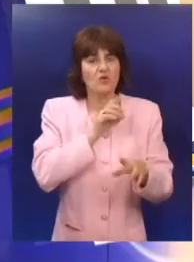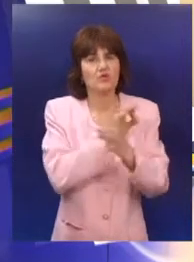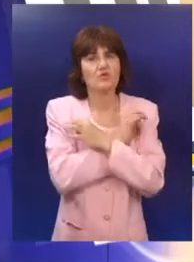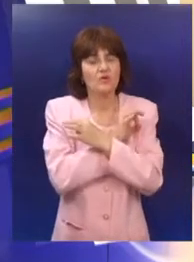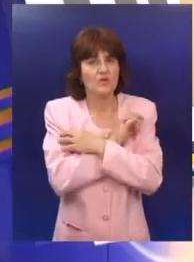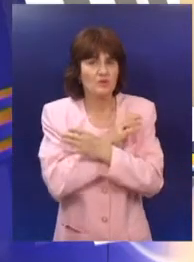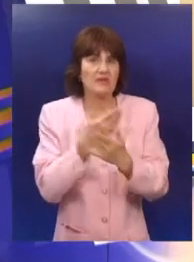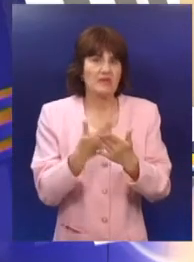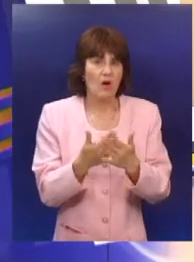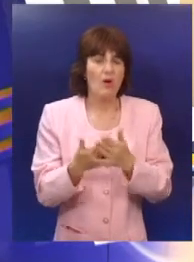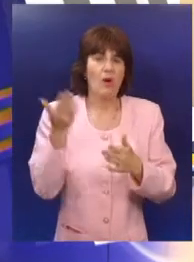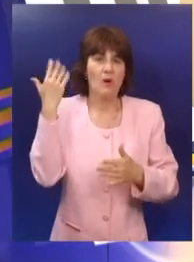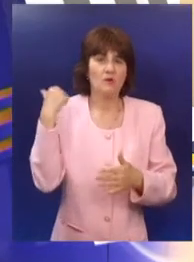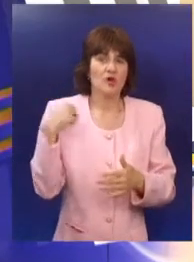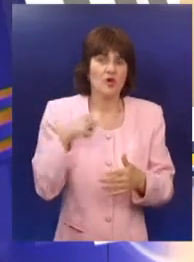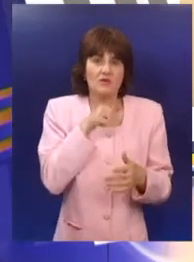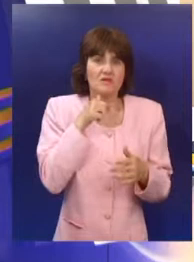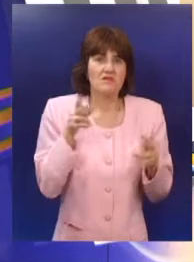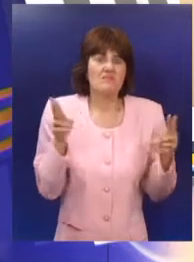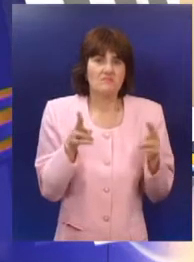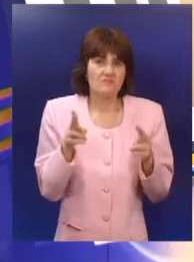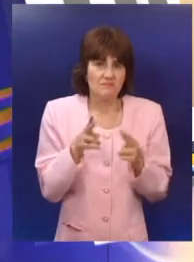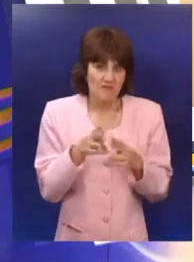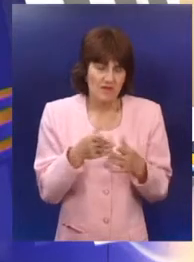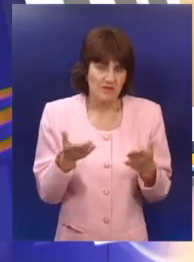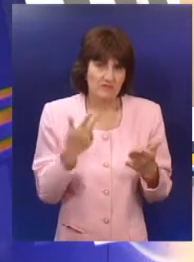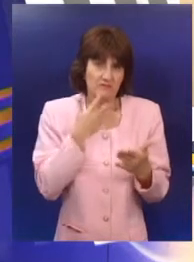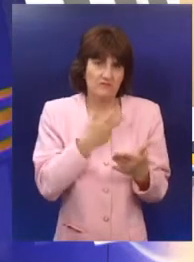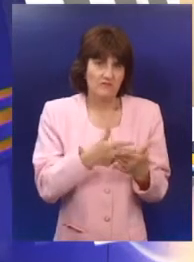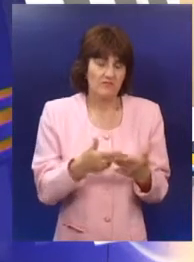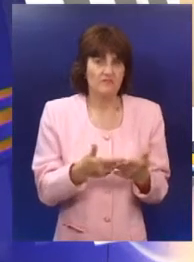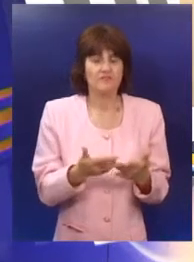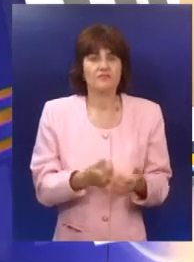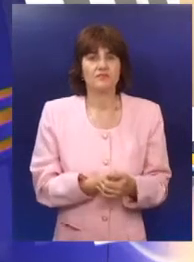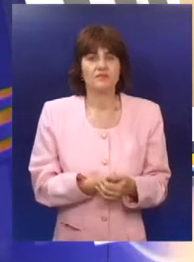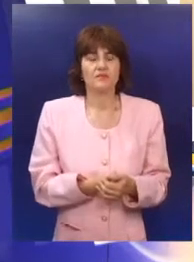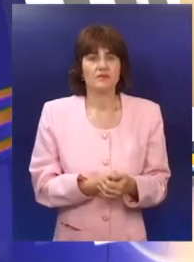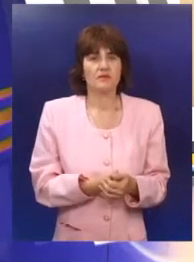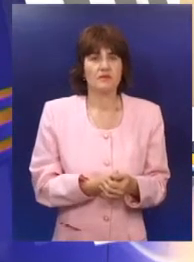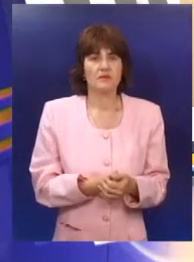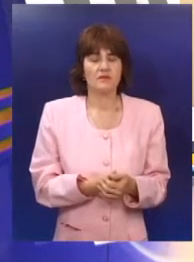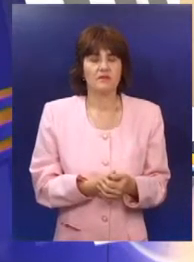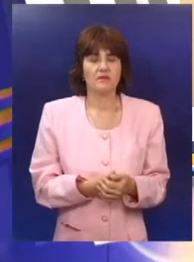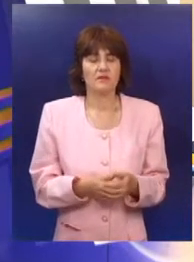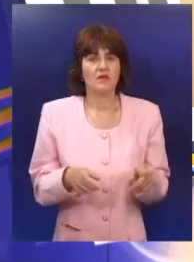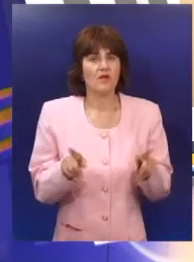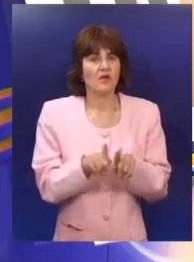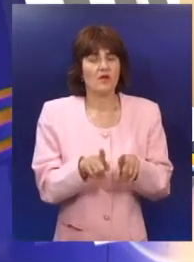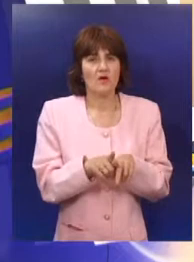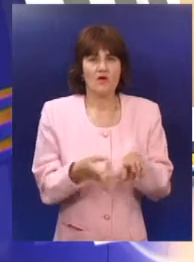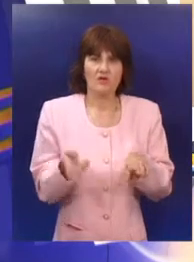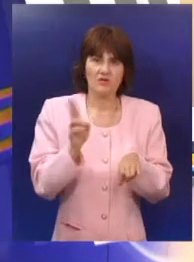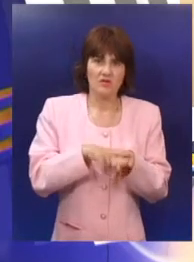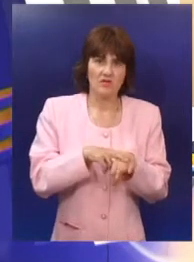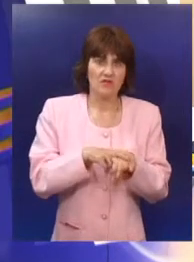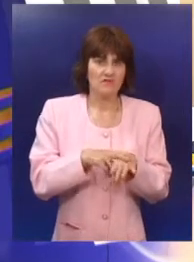ovoj kategoriji, dok prošle godine nije bilo nastradalih motociklista u prvih pet meseci. A kao najčešći uzrok je